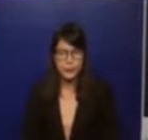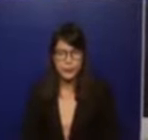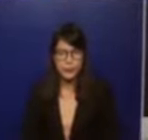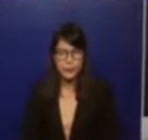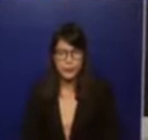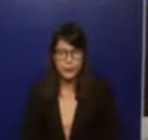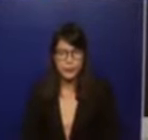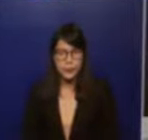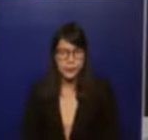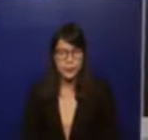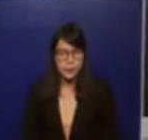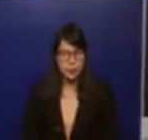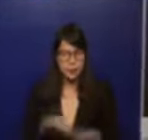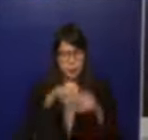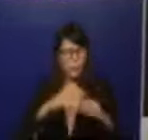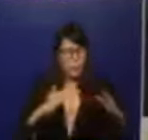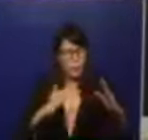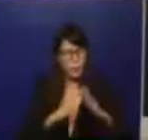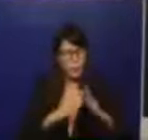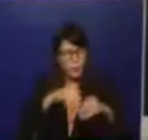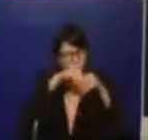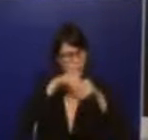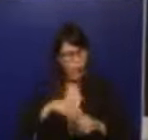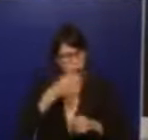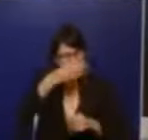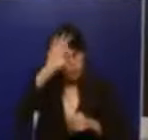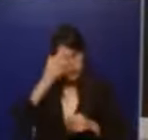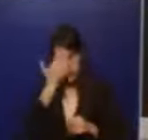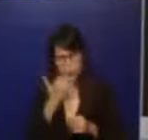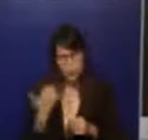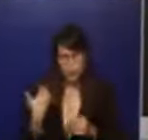ท่านอยู่บ้านฟรีแล้วยังมีกระจิตกระใจที่จะหนีภาษีอีกเหรอคะ